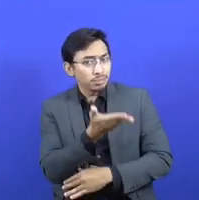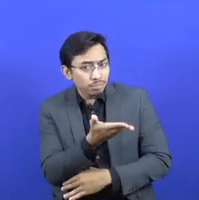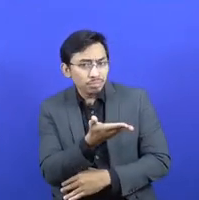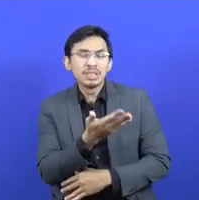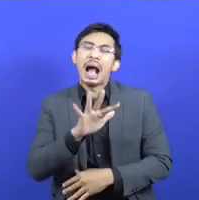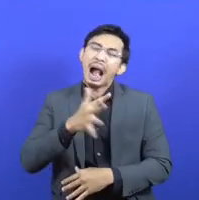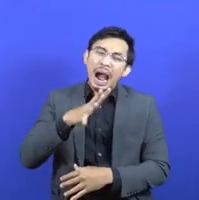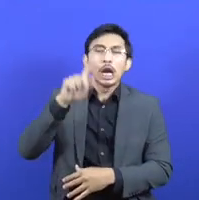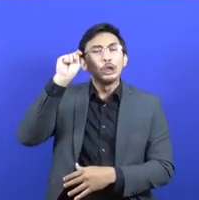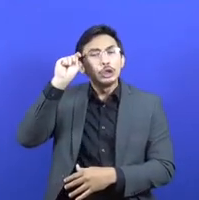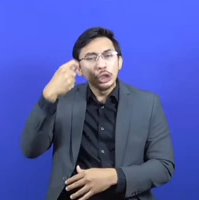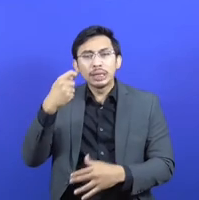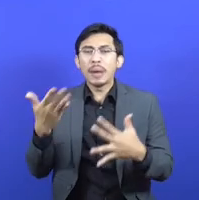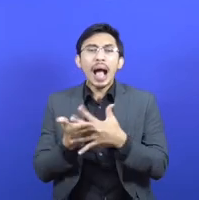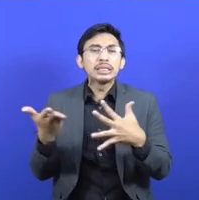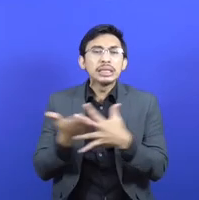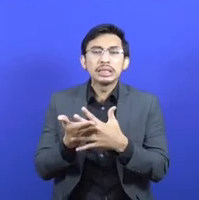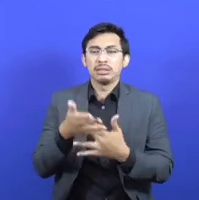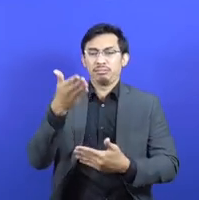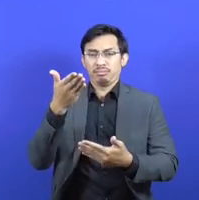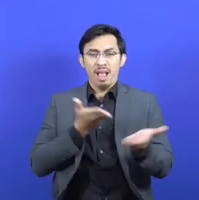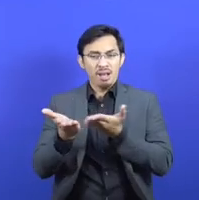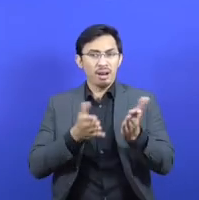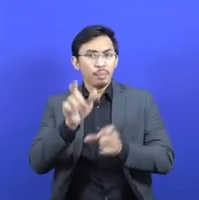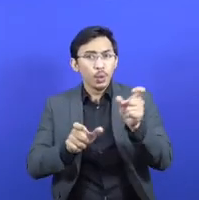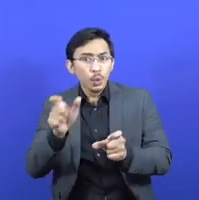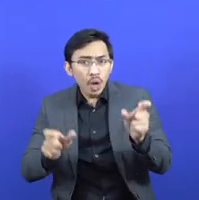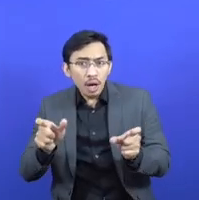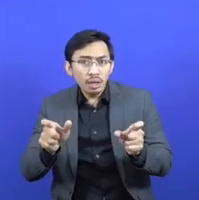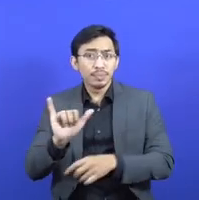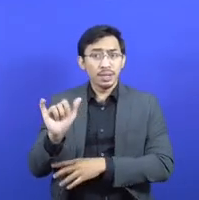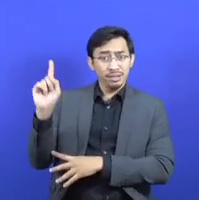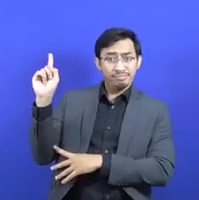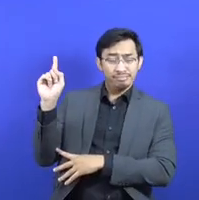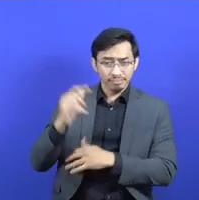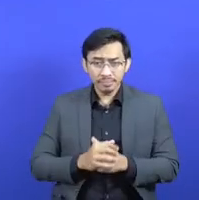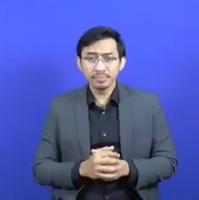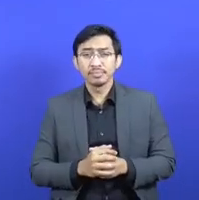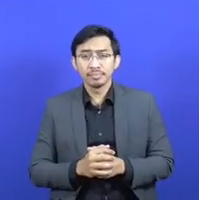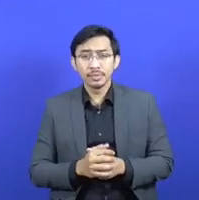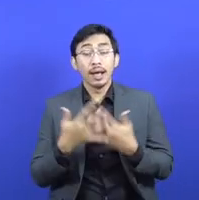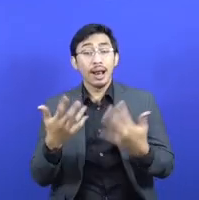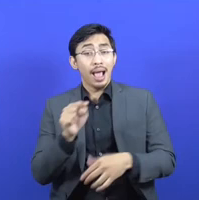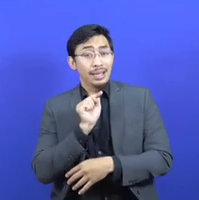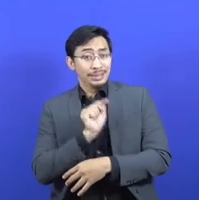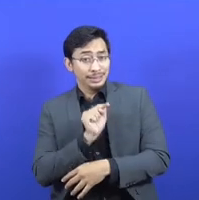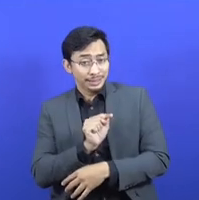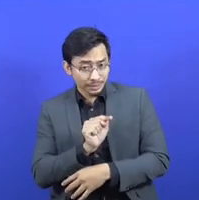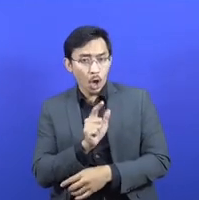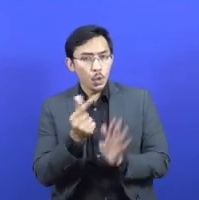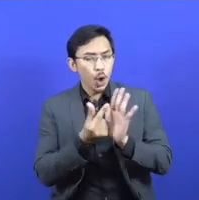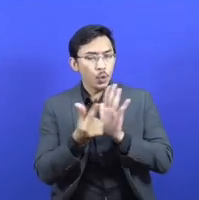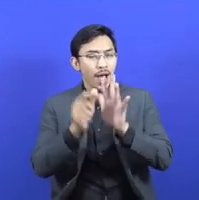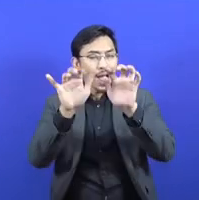penyandang disabilitas kadang sulit mendapatkan akses terhadap layanan-layanan kependudukan seperti di atas. Dalam hal